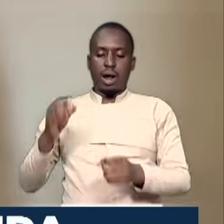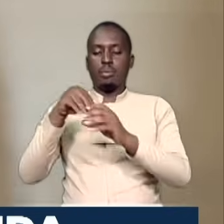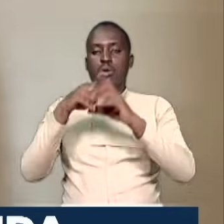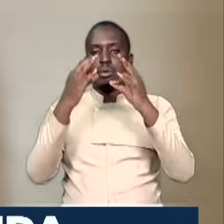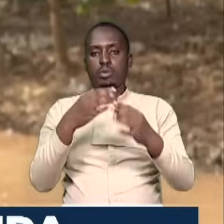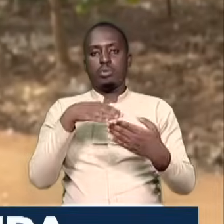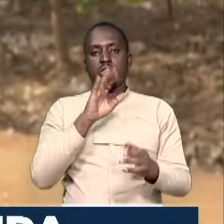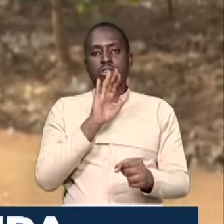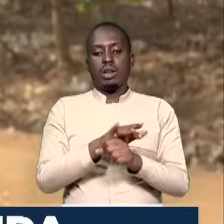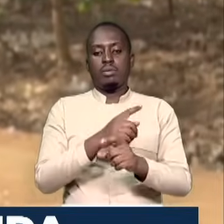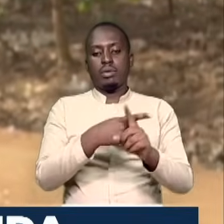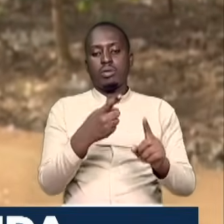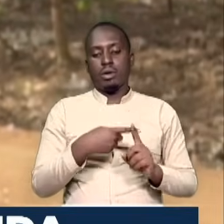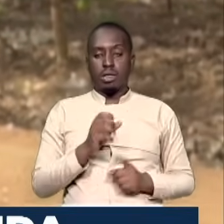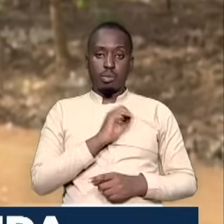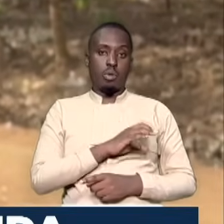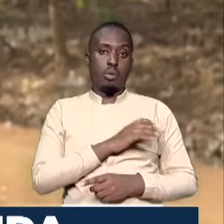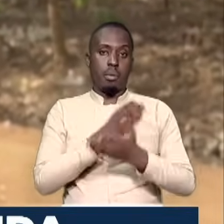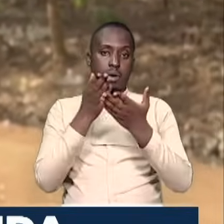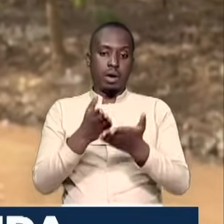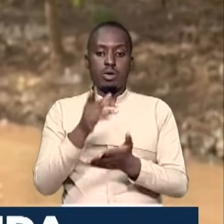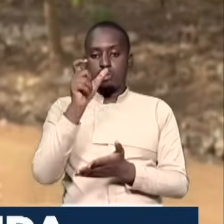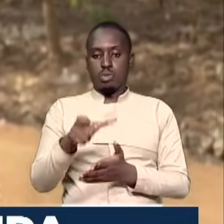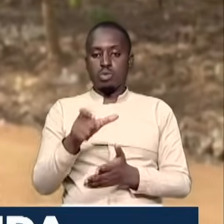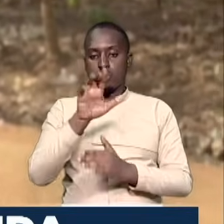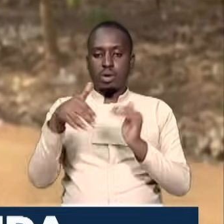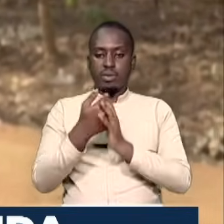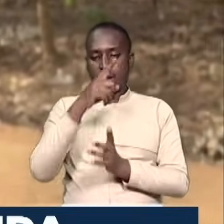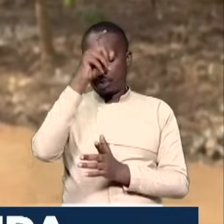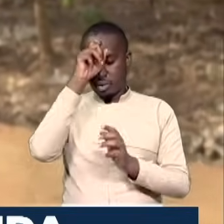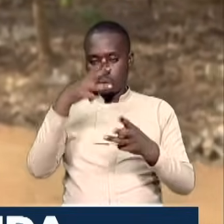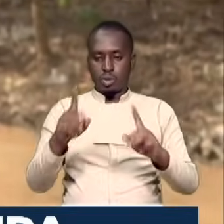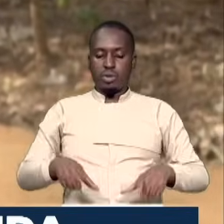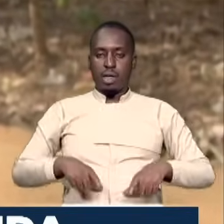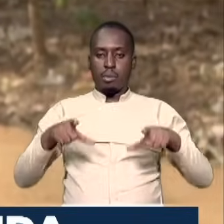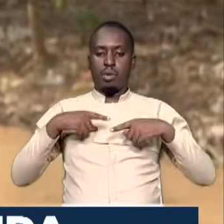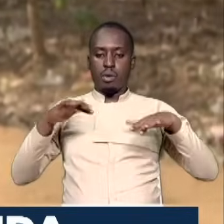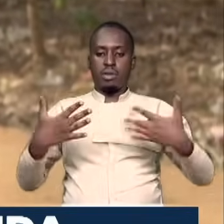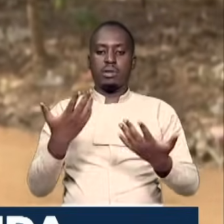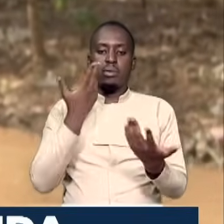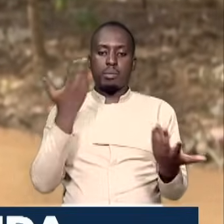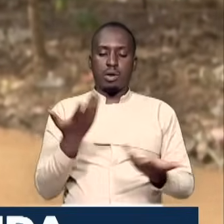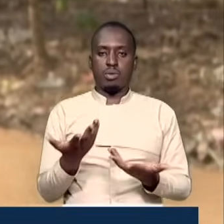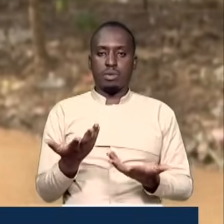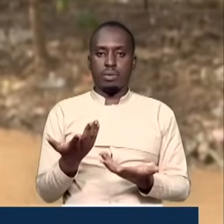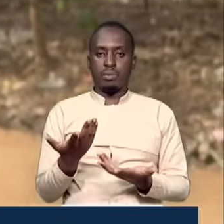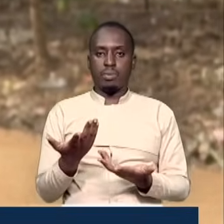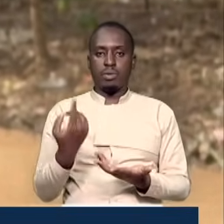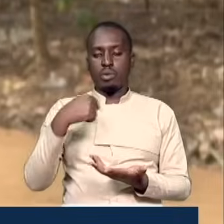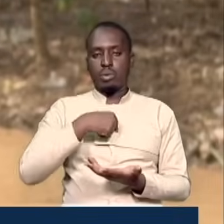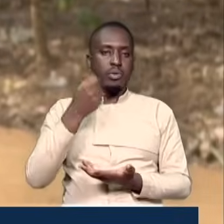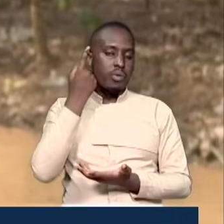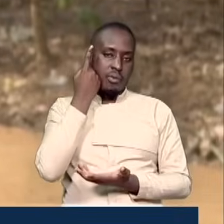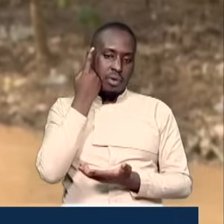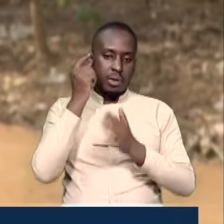byinshi bitandukanye. Ko baburahari umuntu wese aribaza ukuntu azobaho, umuntu wese aribaza ukuntu biri bugende, tukumva biradusize